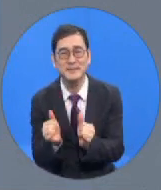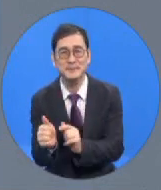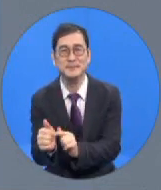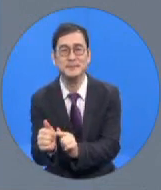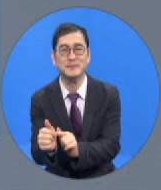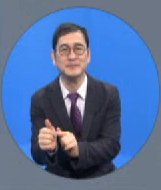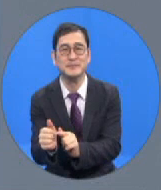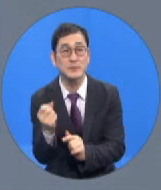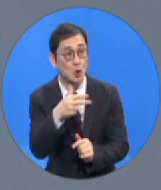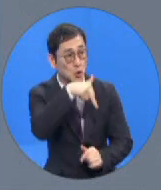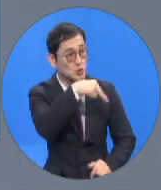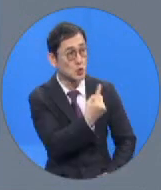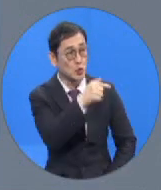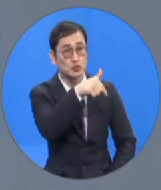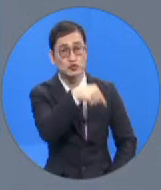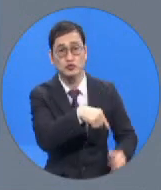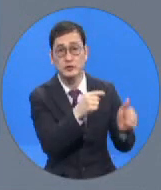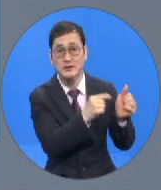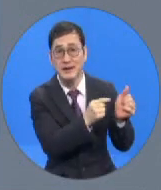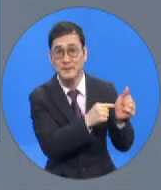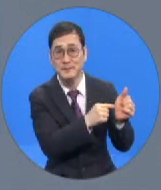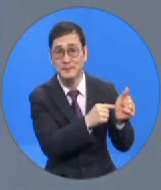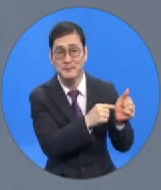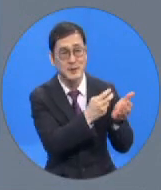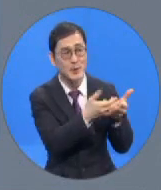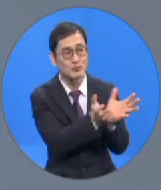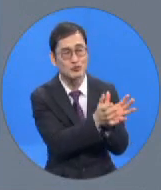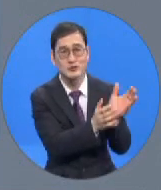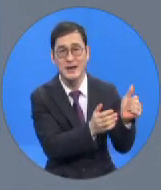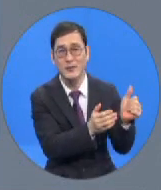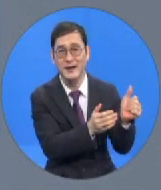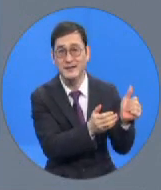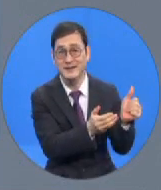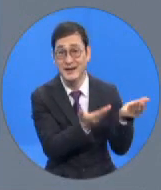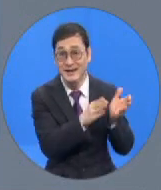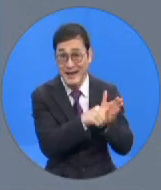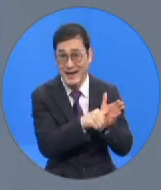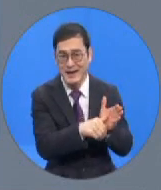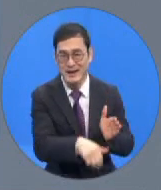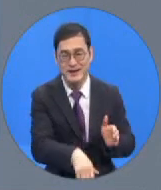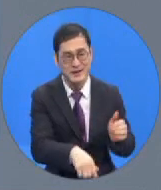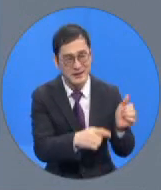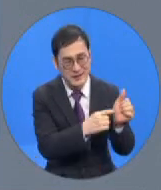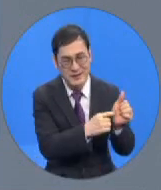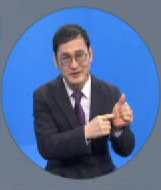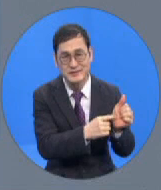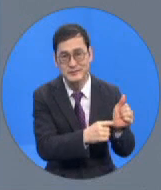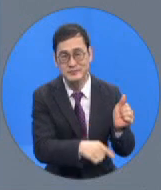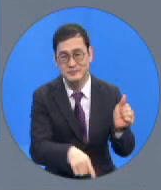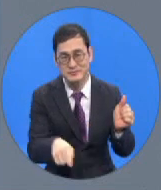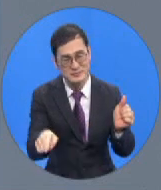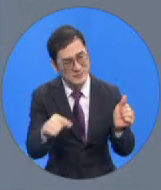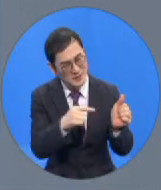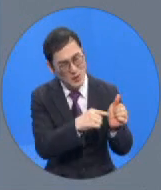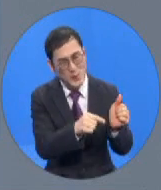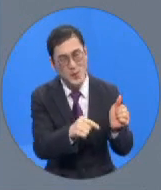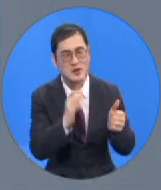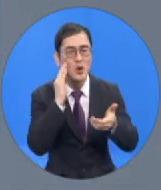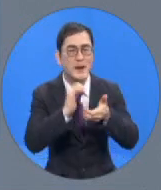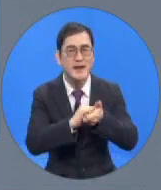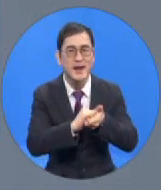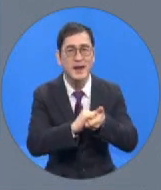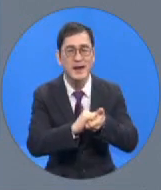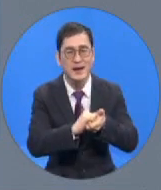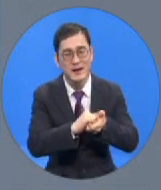말씀드린 것처럼 조국 전 법무부 장관을 유재수 감찰 무마 사건 관련해서 직권남용으로 기소해서